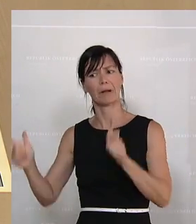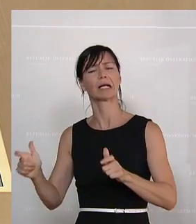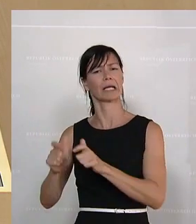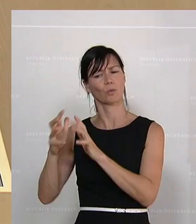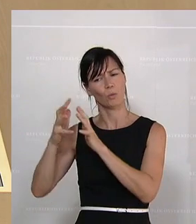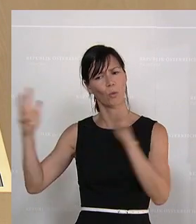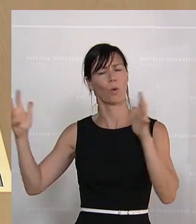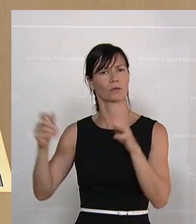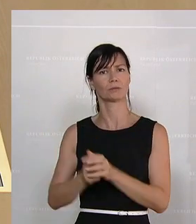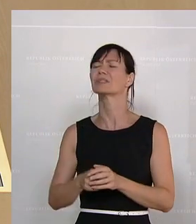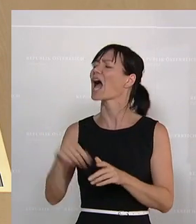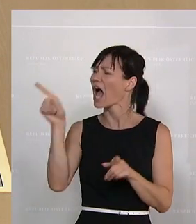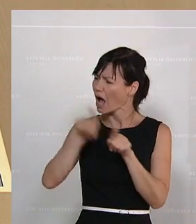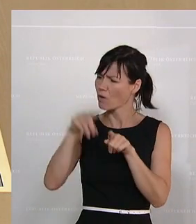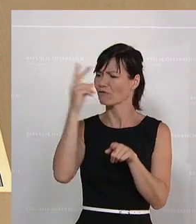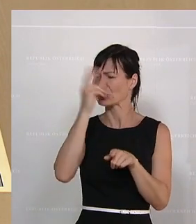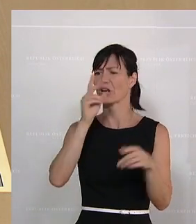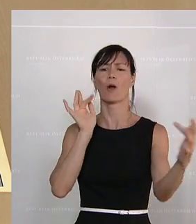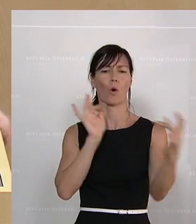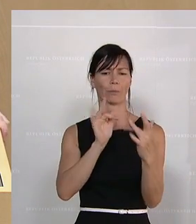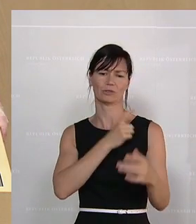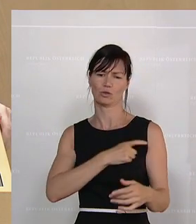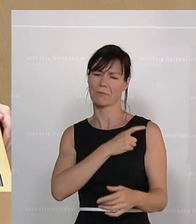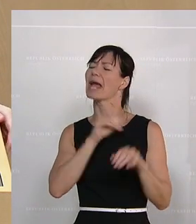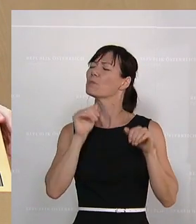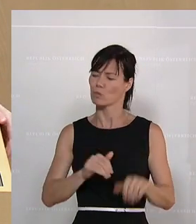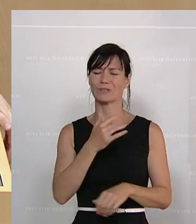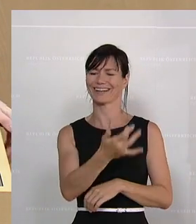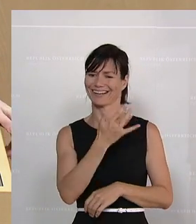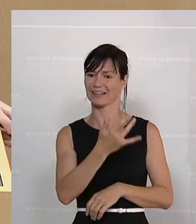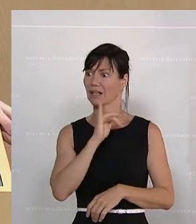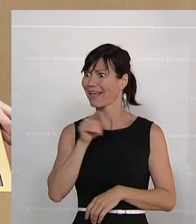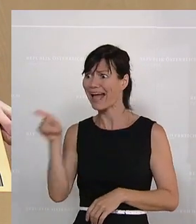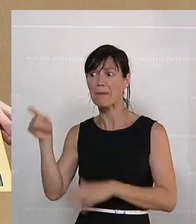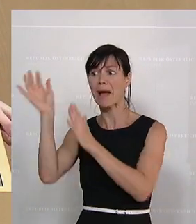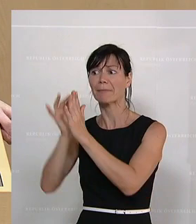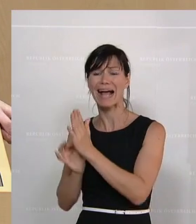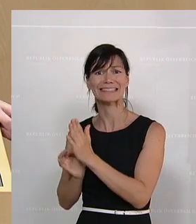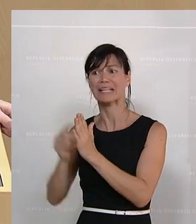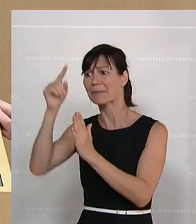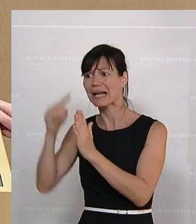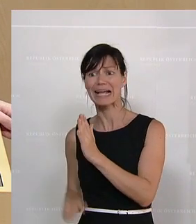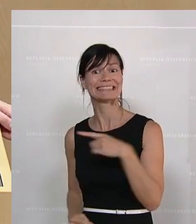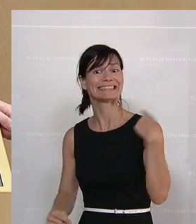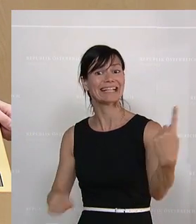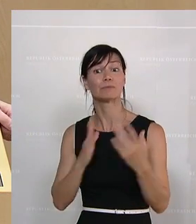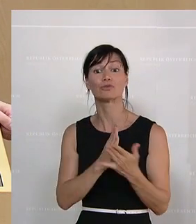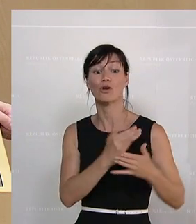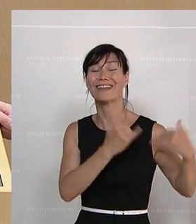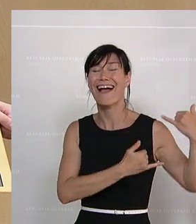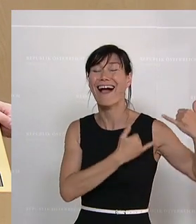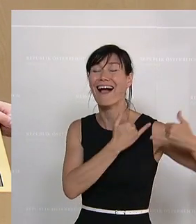das ist der job ist der opposition zu kritisieren aber dass sie nicht einmal bei den massnahmen mitstimmen wollen die sie selber seit jahren